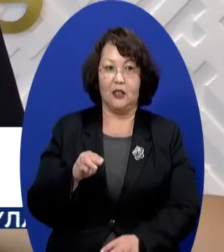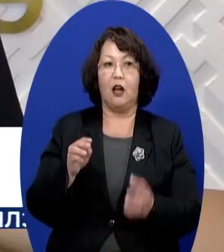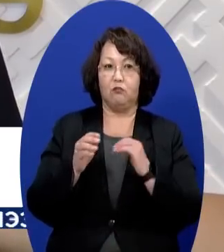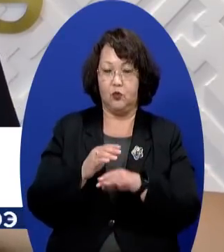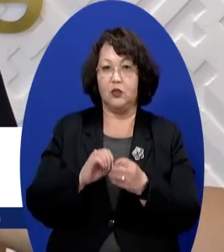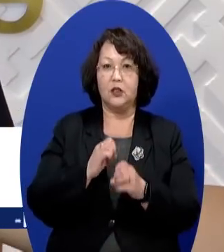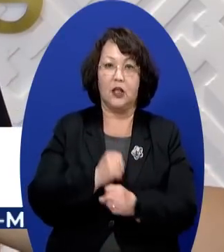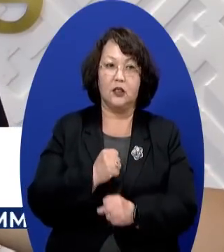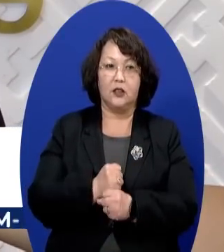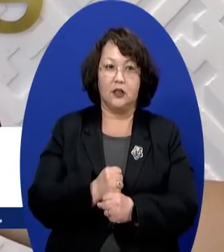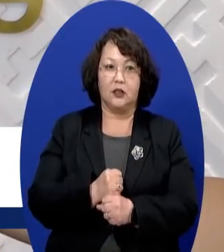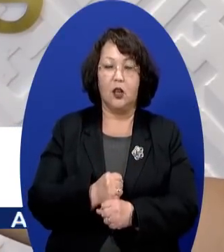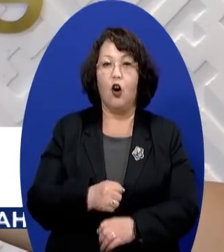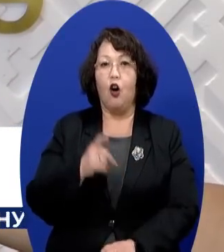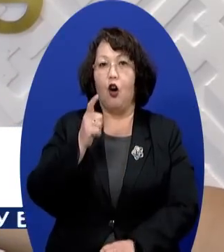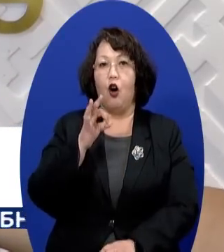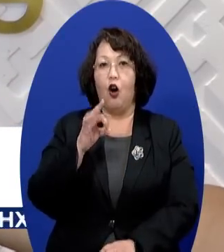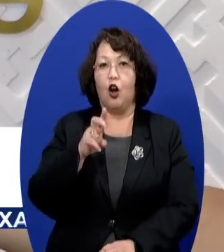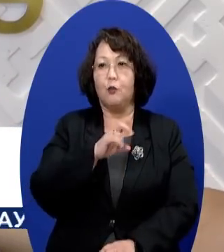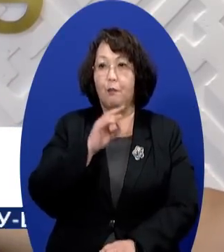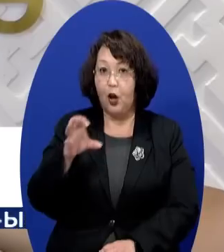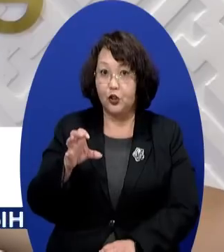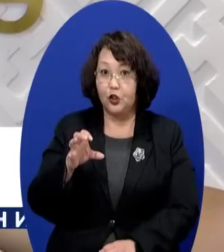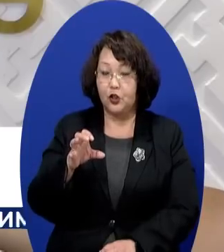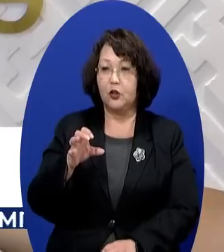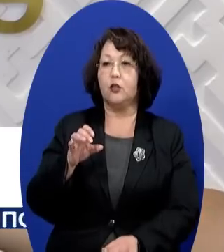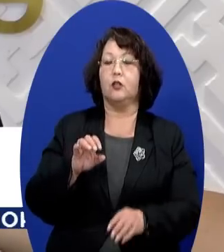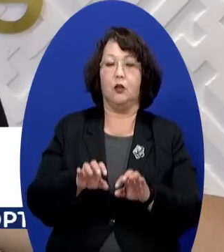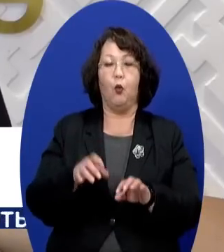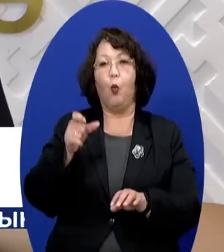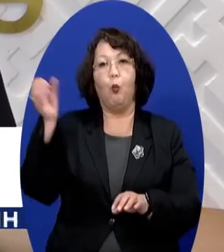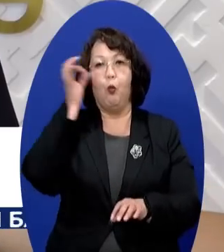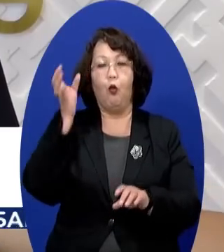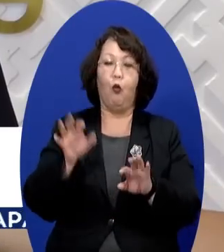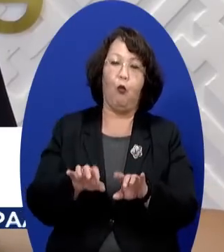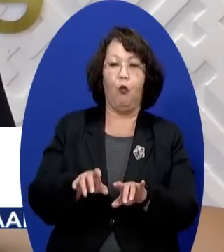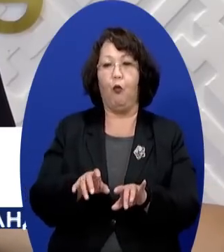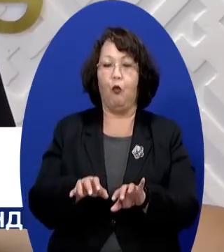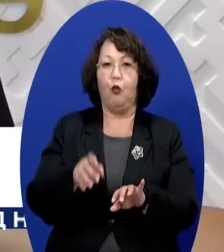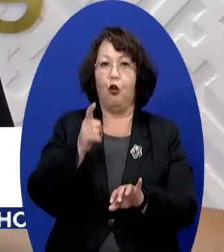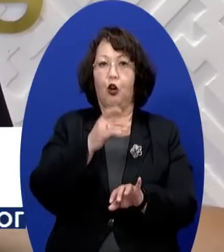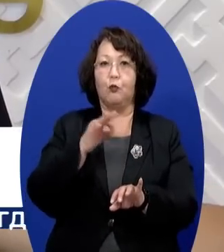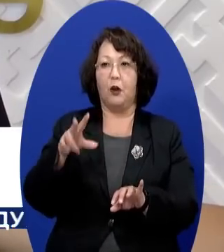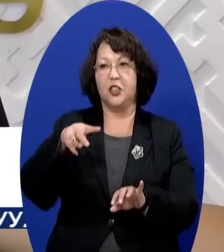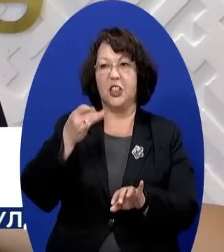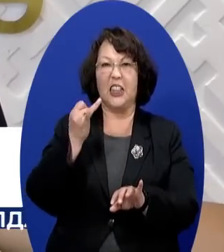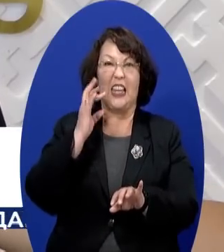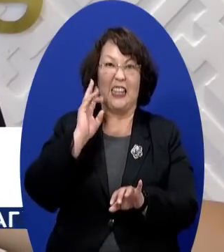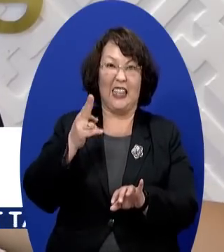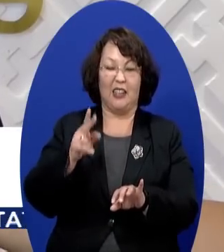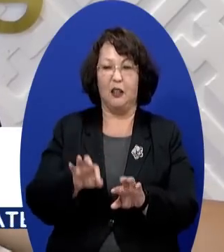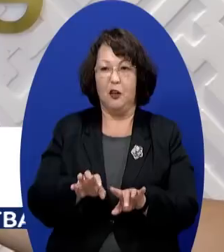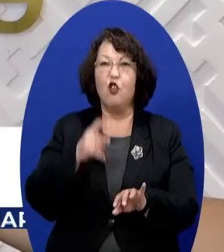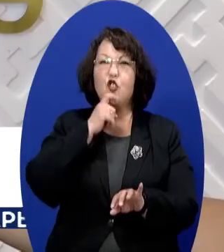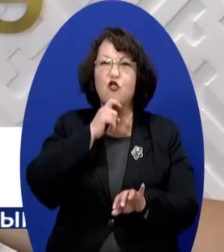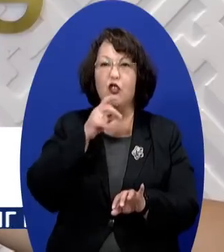одоо ямар фишинг буюу холбоос тухайн хүн л үйлгээгээд за тэр холбоосоор тухайн иргэн одоо нэвтрснээр өөрөө одоо нөгөө Facebook захим